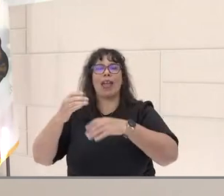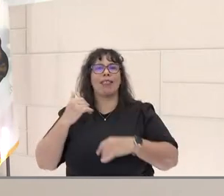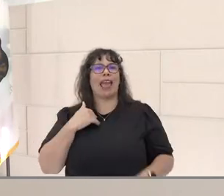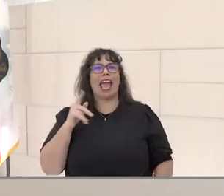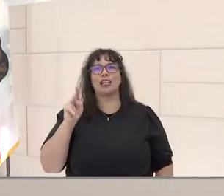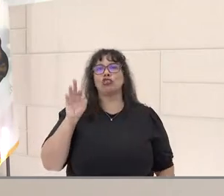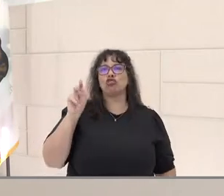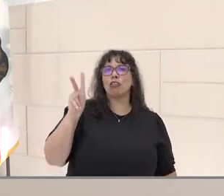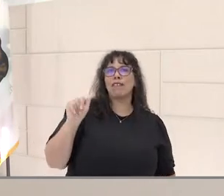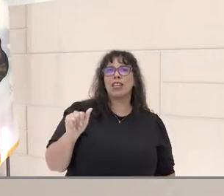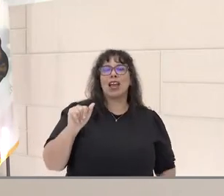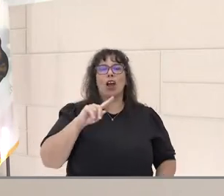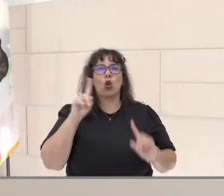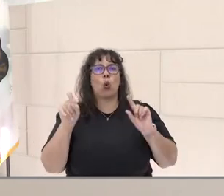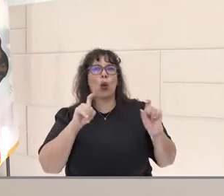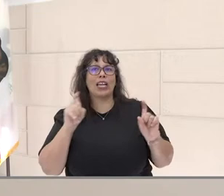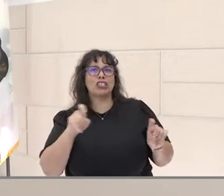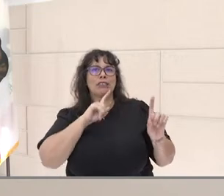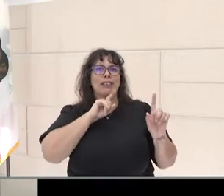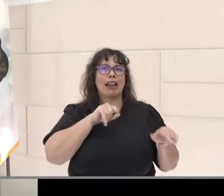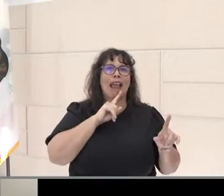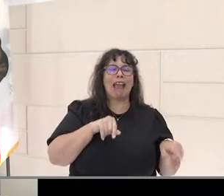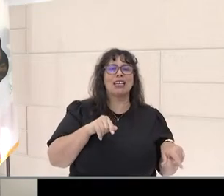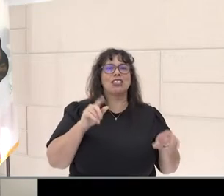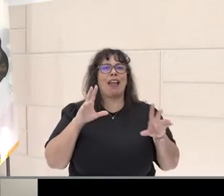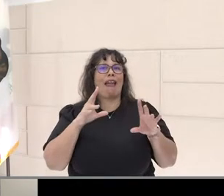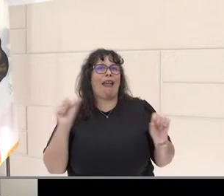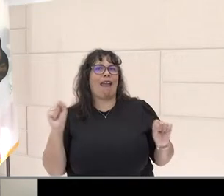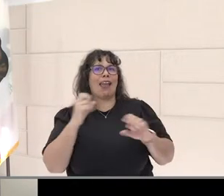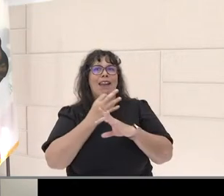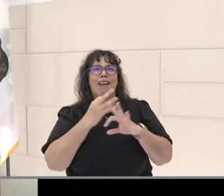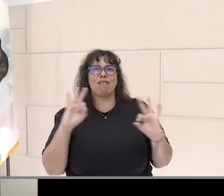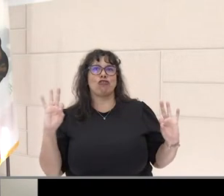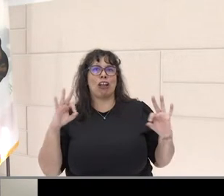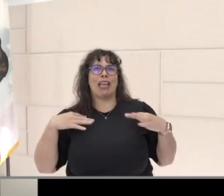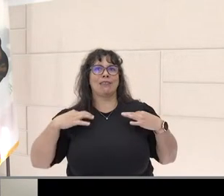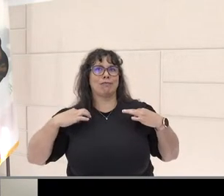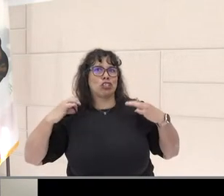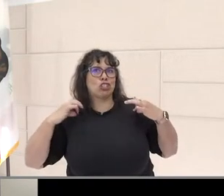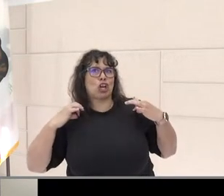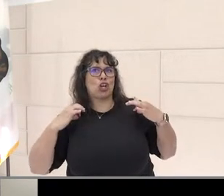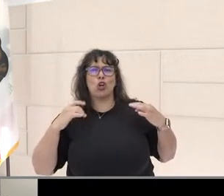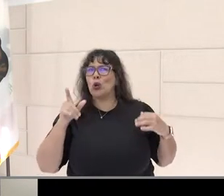សម្រាប់រៀបចំជាកម្មវិធីនឹងរងចាំជាចម្លើយផ្សេងៗស្របទៅតាមសំណួរលើកសួរ